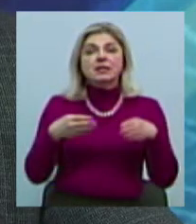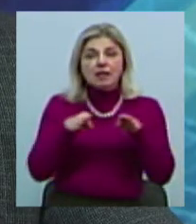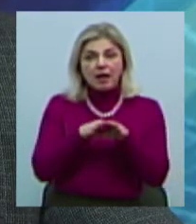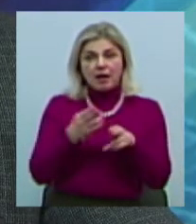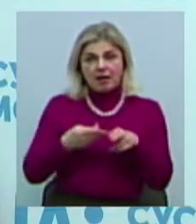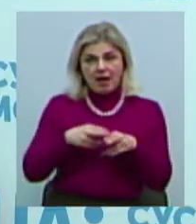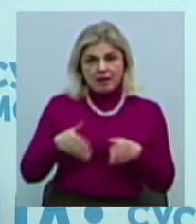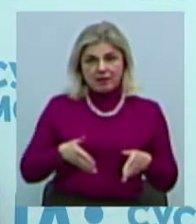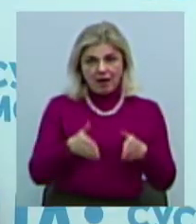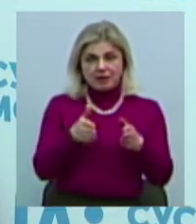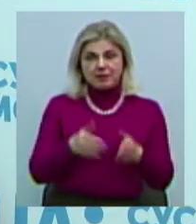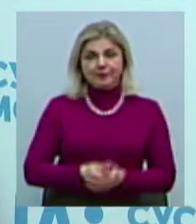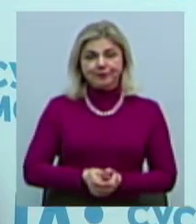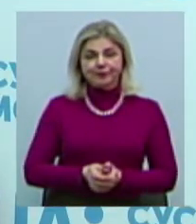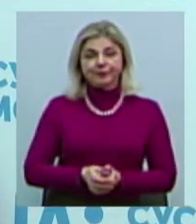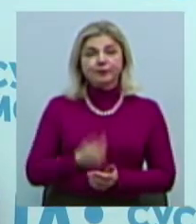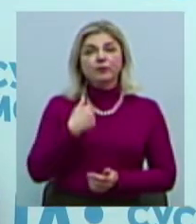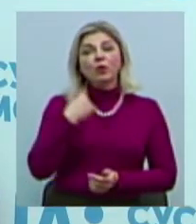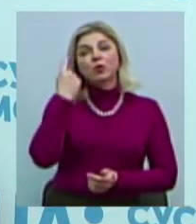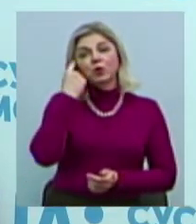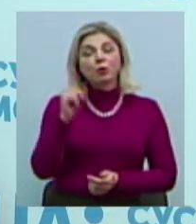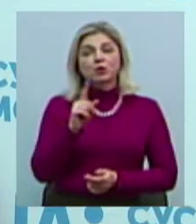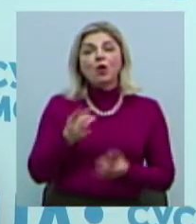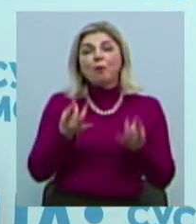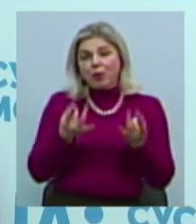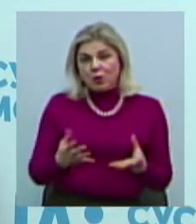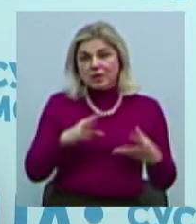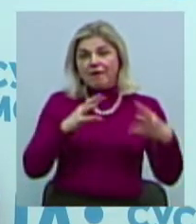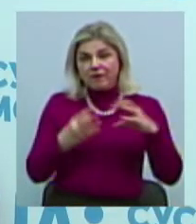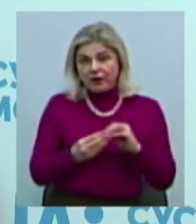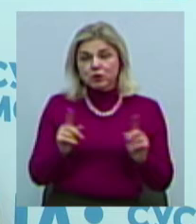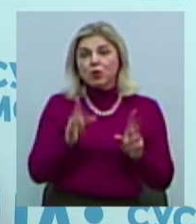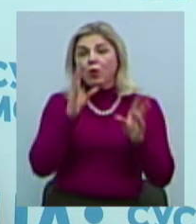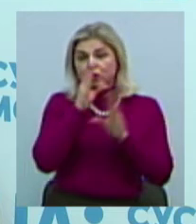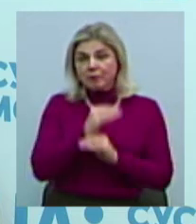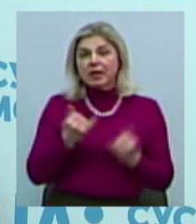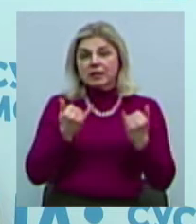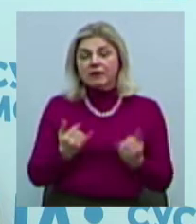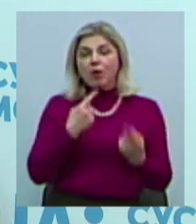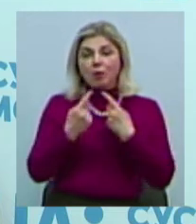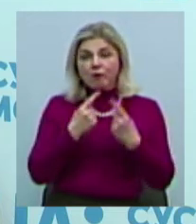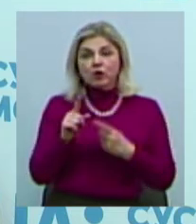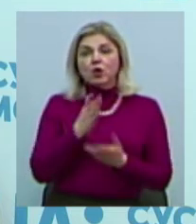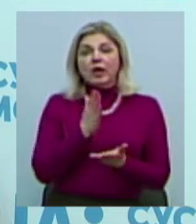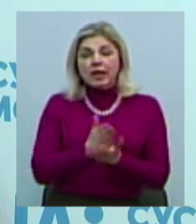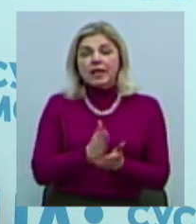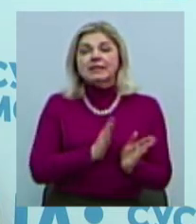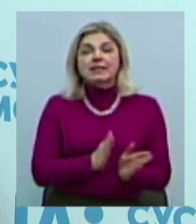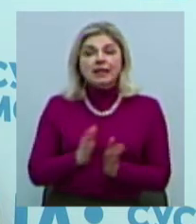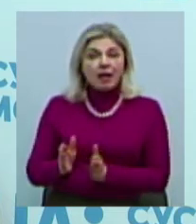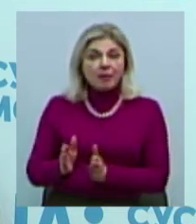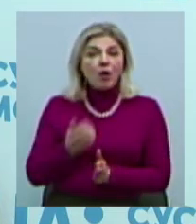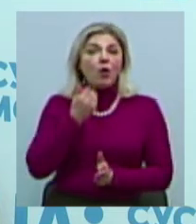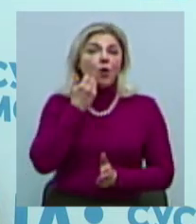Ну, от мені здається, найпростіший висновок із того, про що ми вже встигли сьогодні поговорити, це те, що створена система, коли